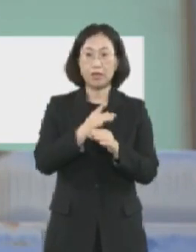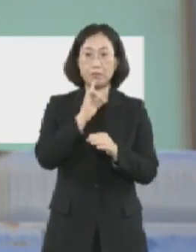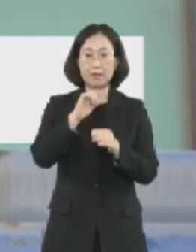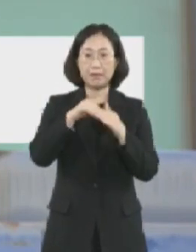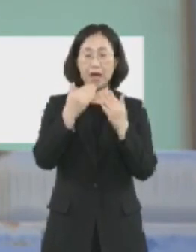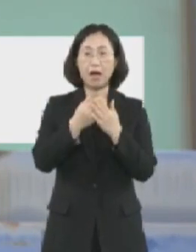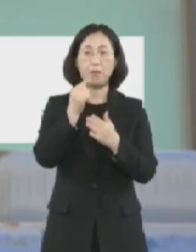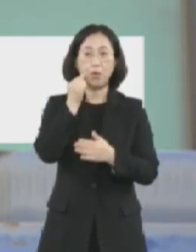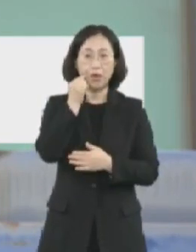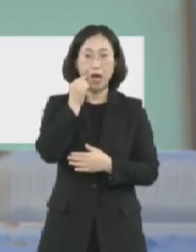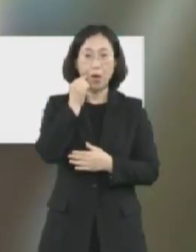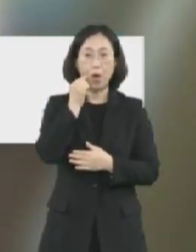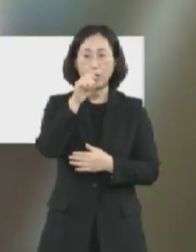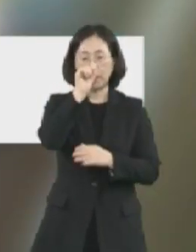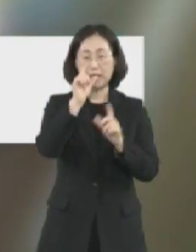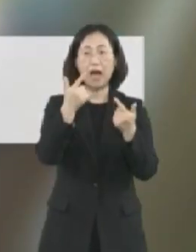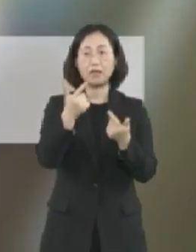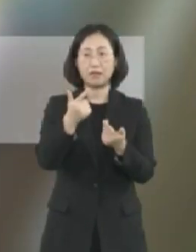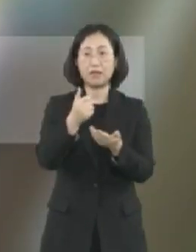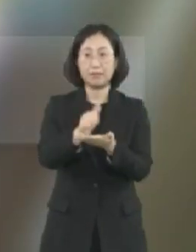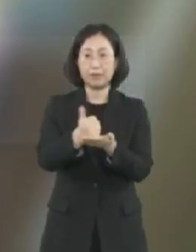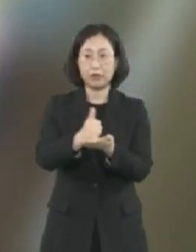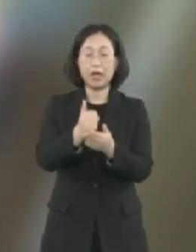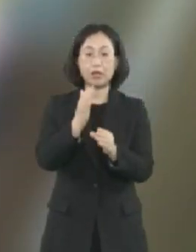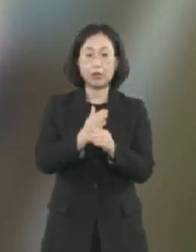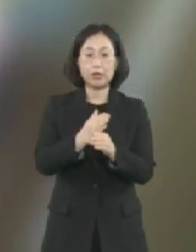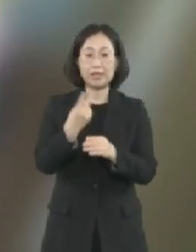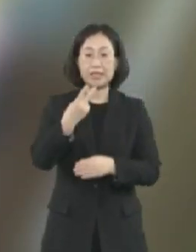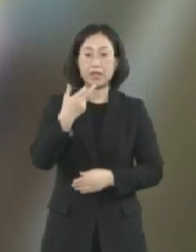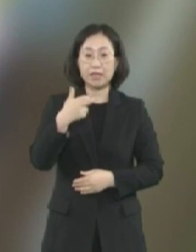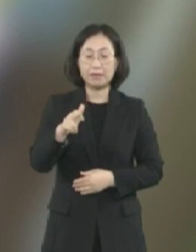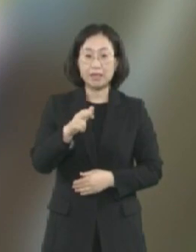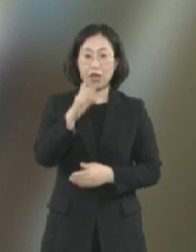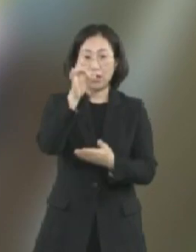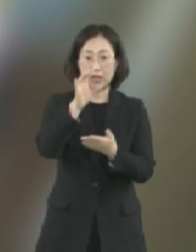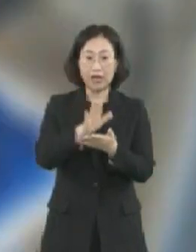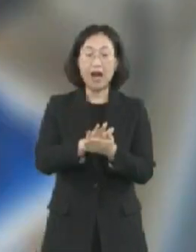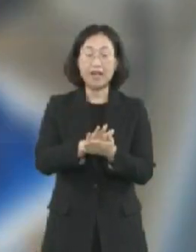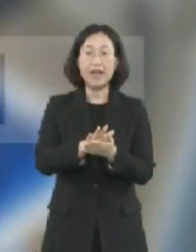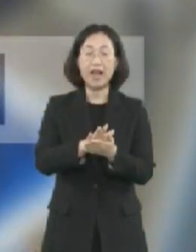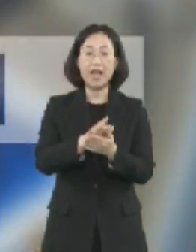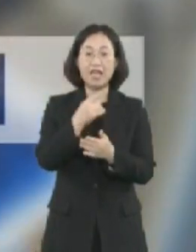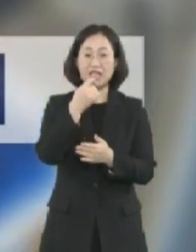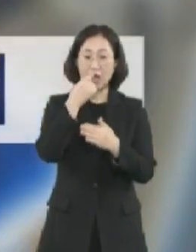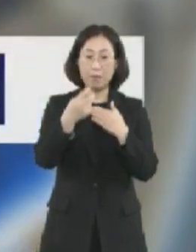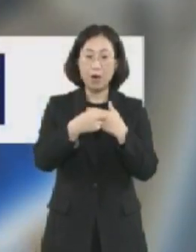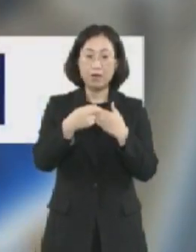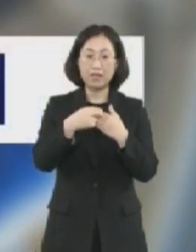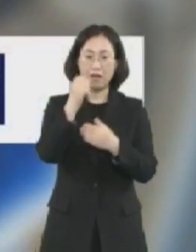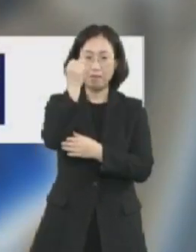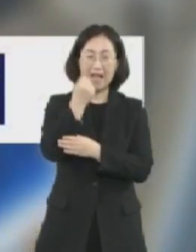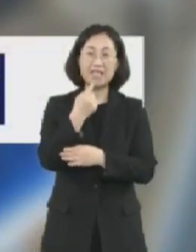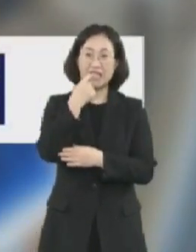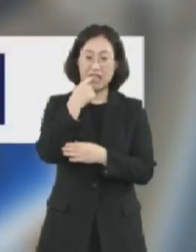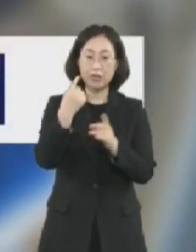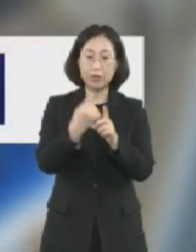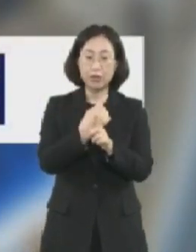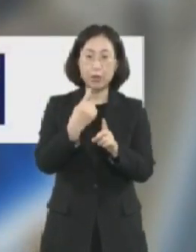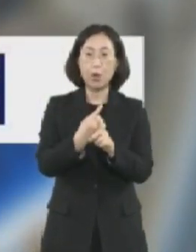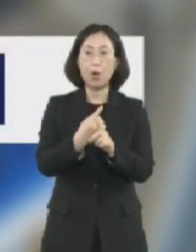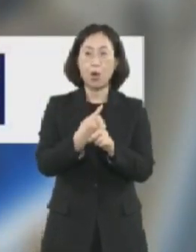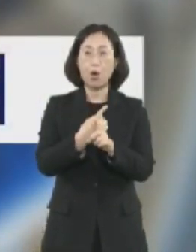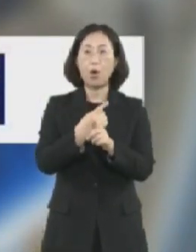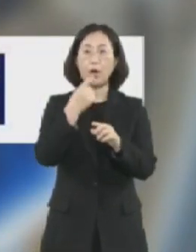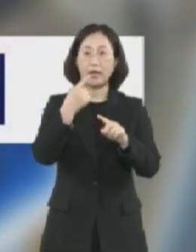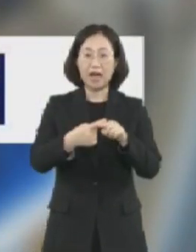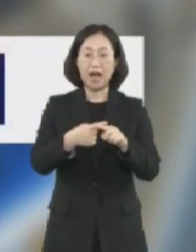사망은 아니고 위중한 상황. 지난 2017년 천안의 한 치과에서도 충치 치료를 위해 수면 마취 상태에 있던